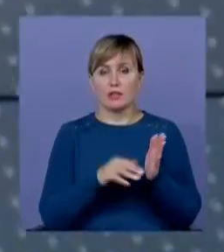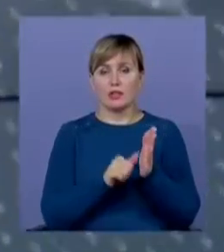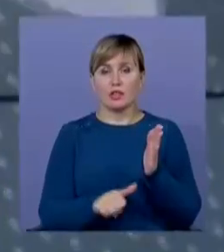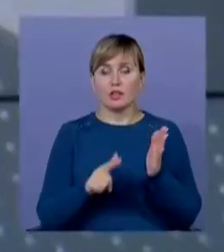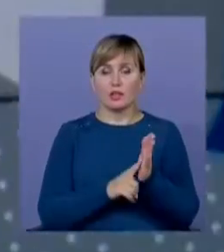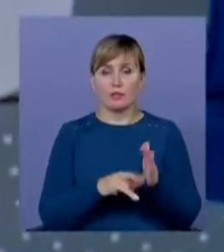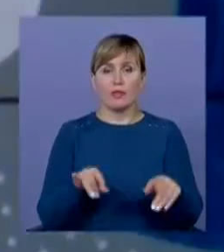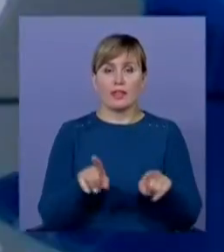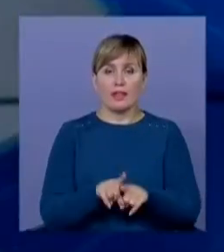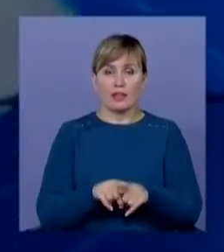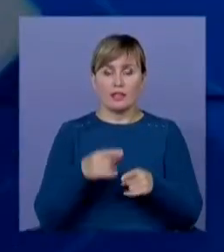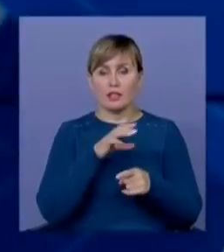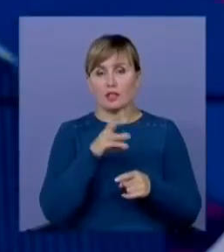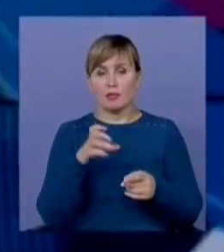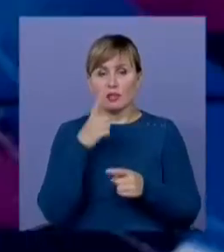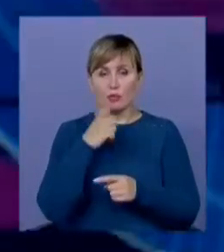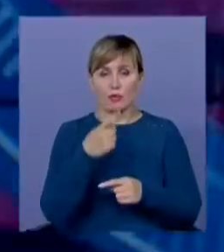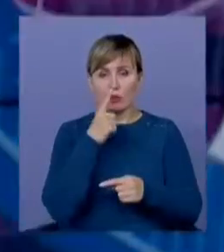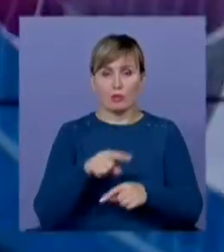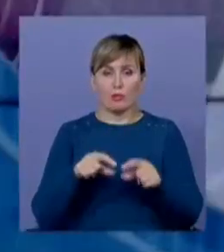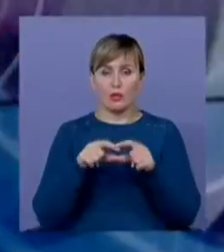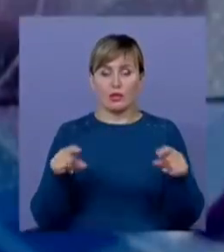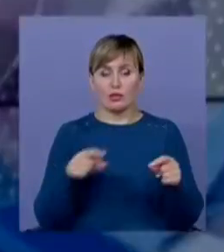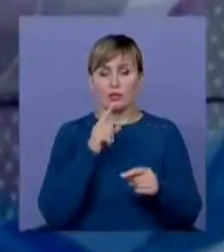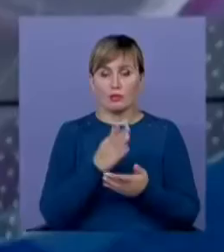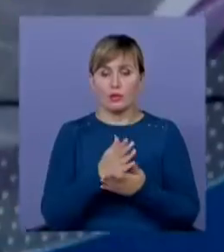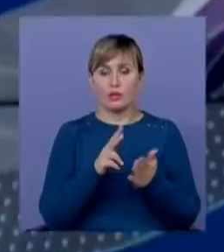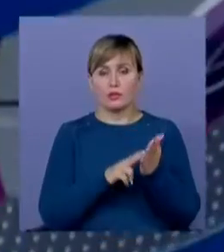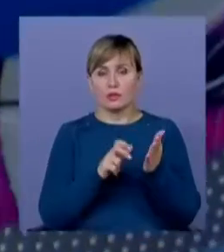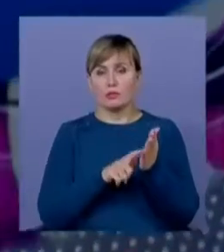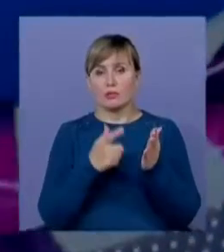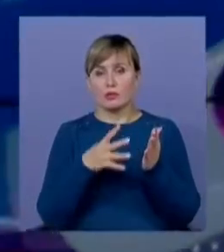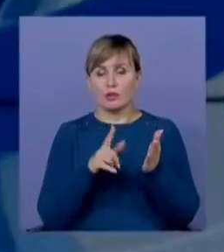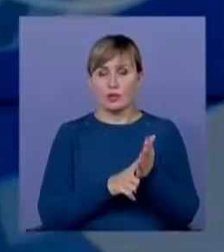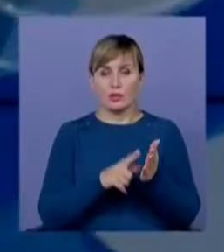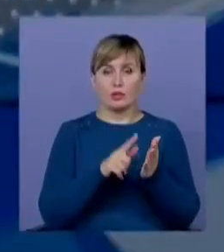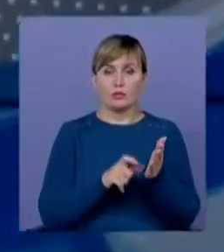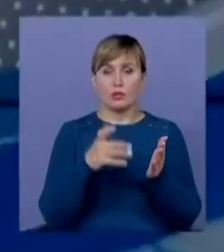266-39-67, а также отправлять смс-сообщение на наш WhatsApp номер